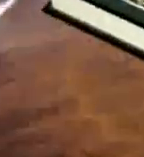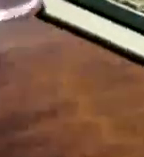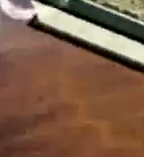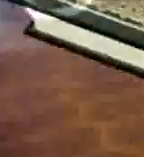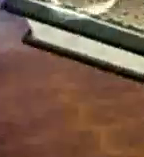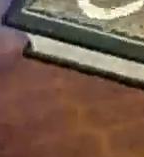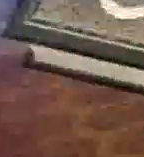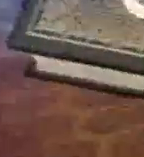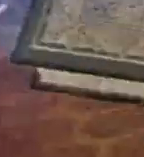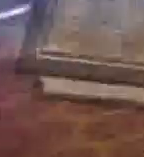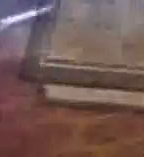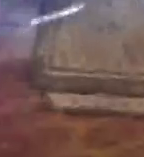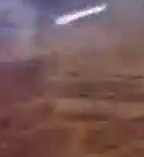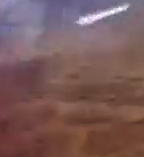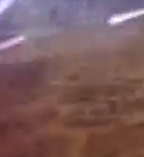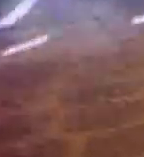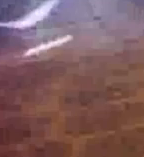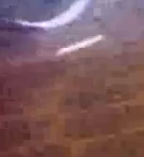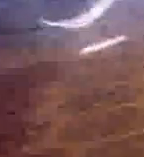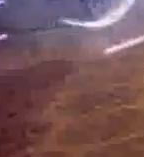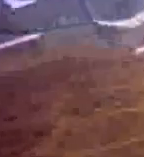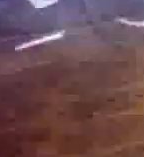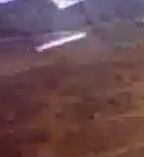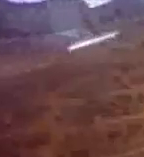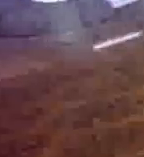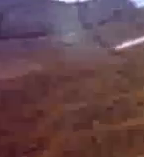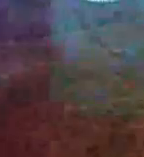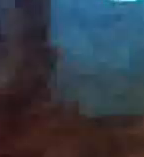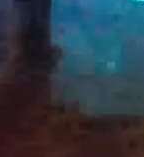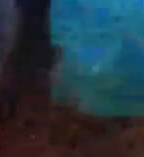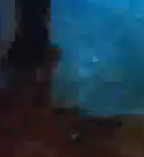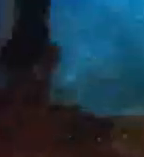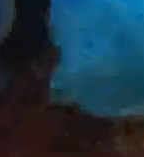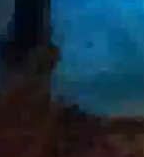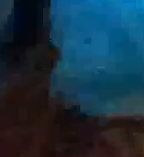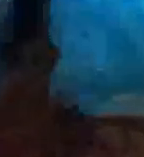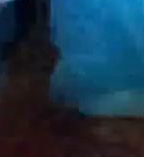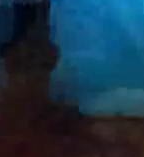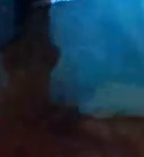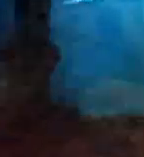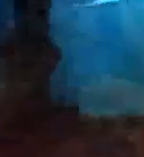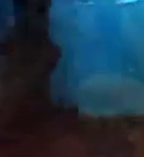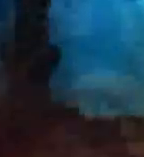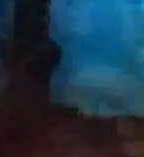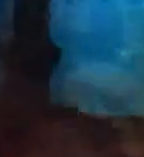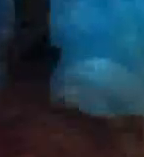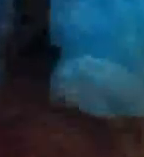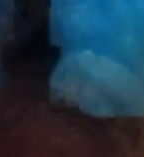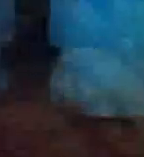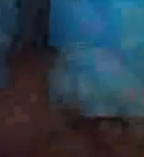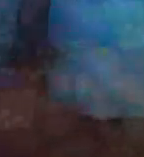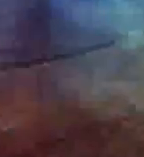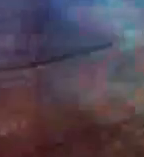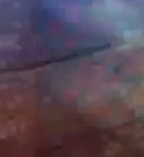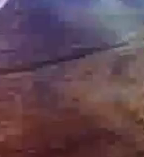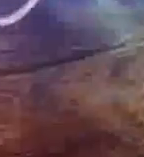رجل شجر سوف احتلم فأتاه بعض الناس بهجوم الرسل